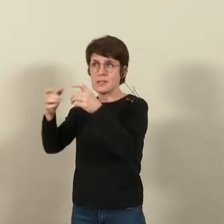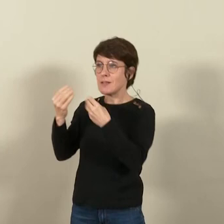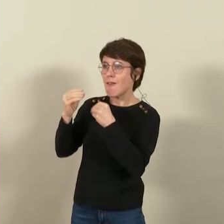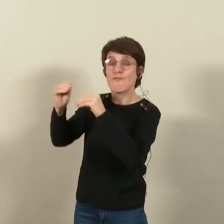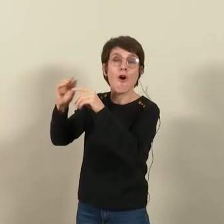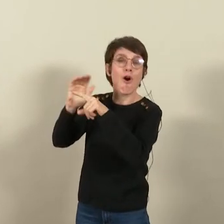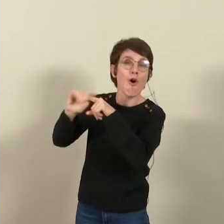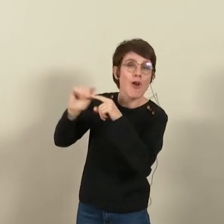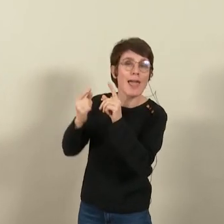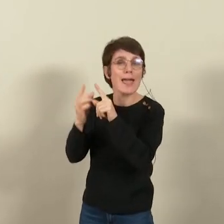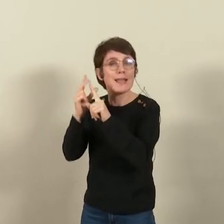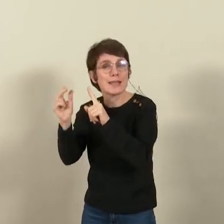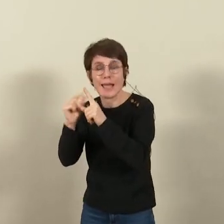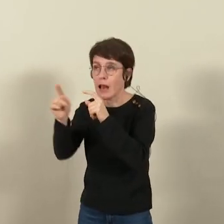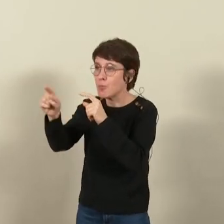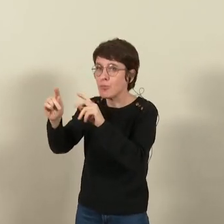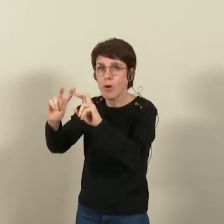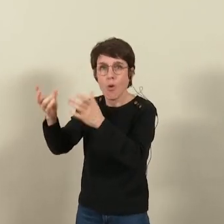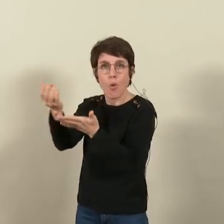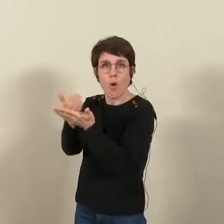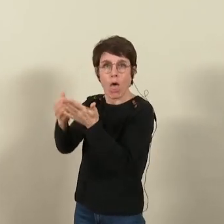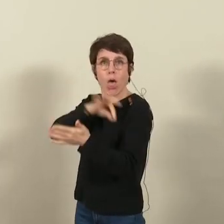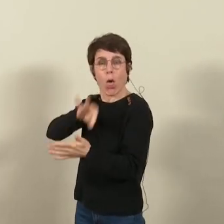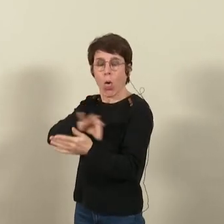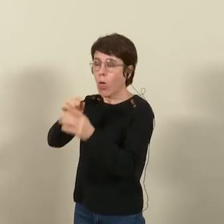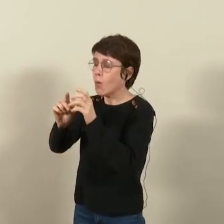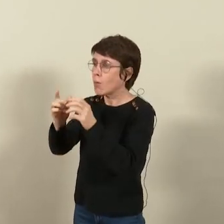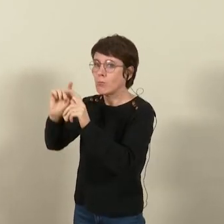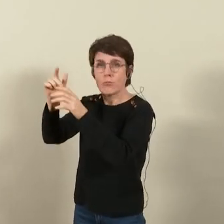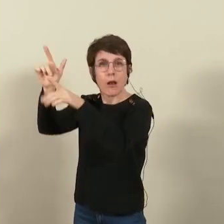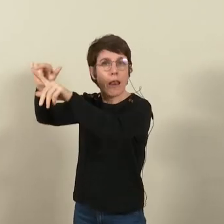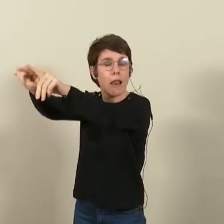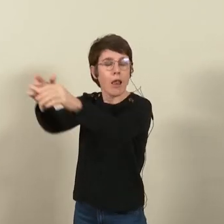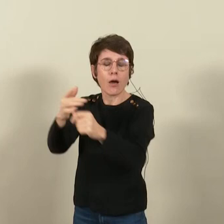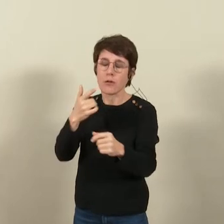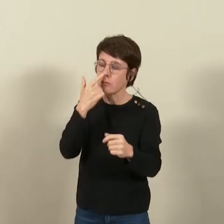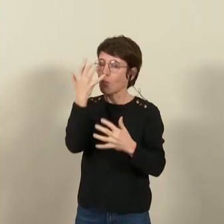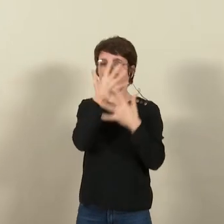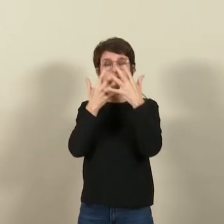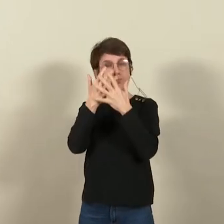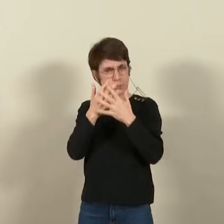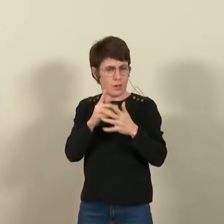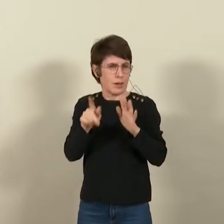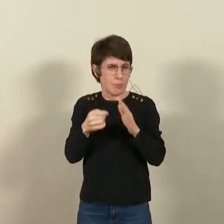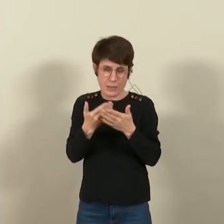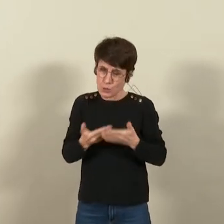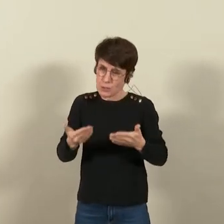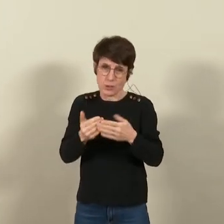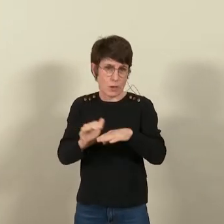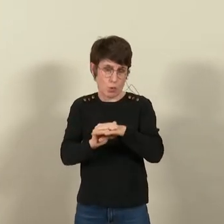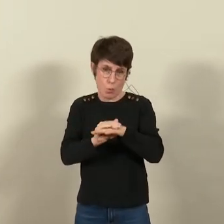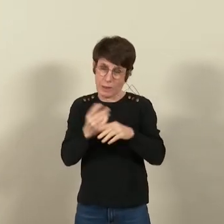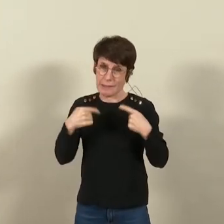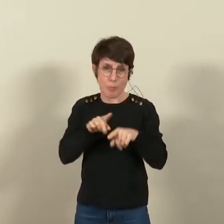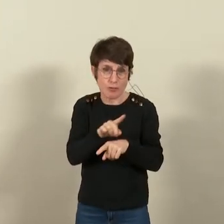marge vous ne pouvez qu'être révolté ne nous trompons pas la situation est d'abord liée à des politiques publiques injustes qui aideent le plus